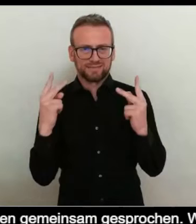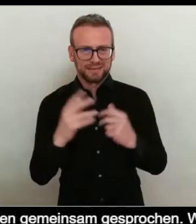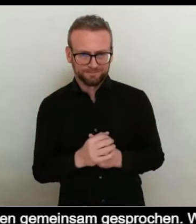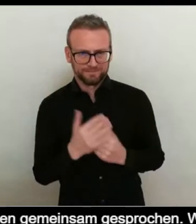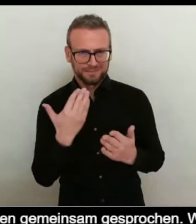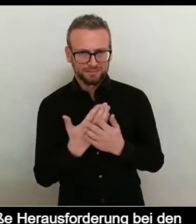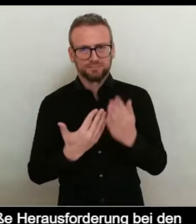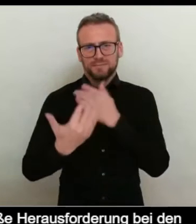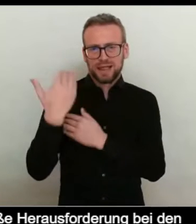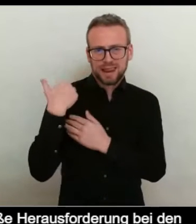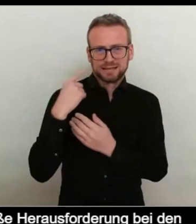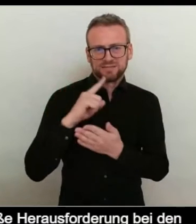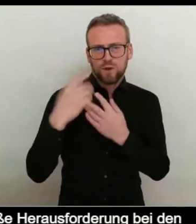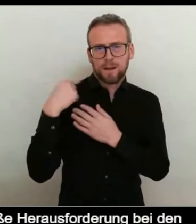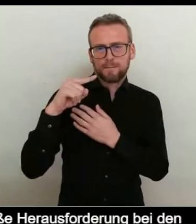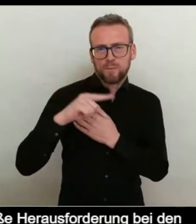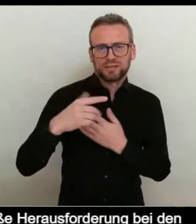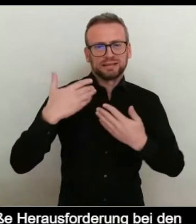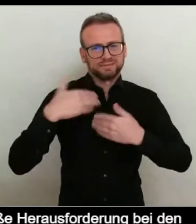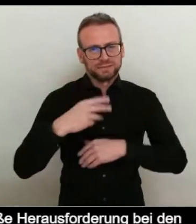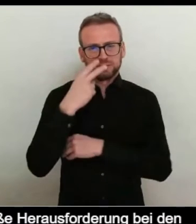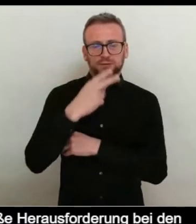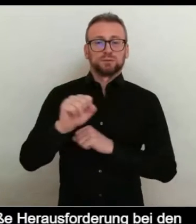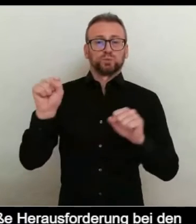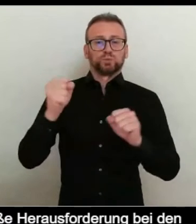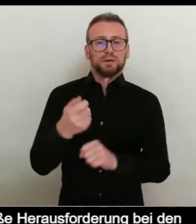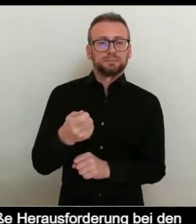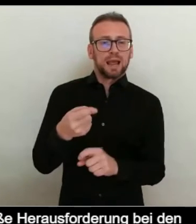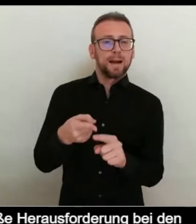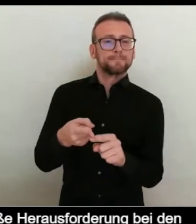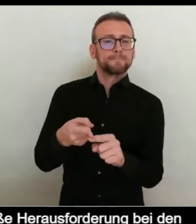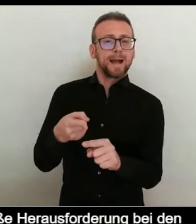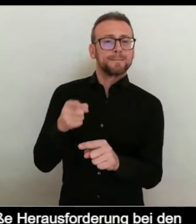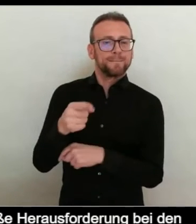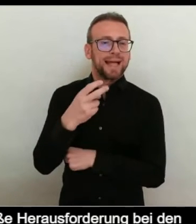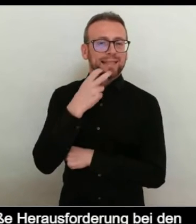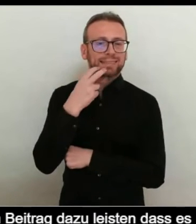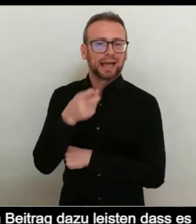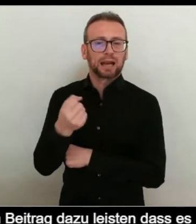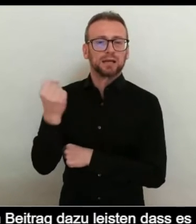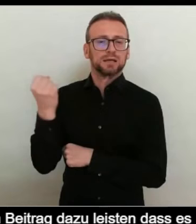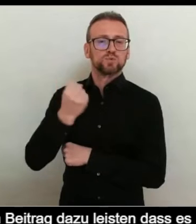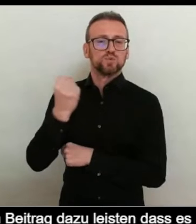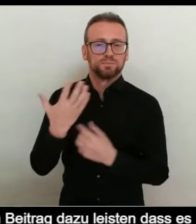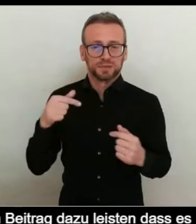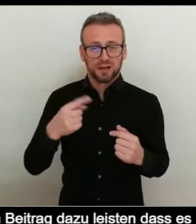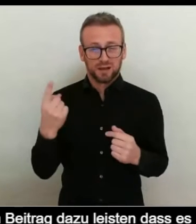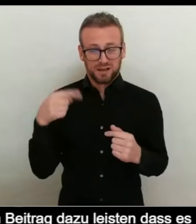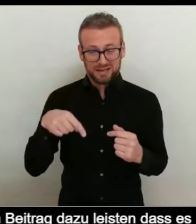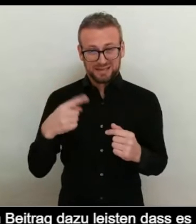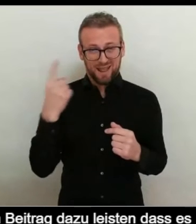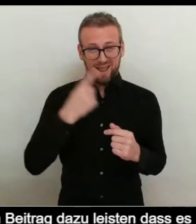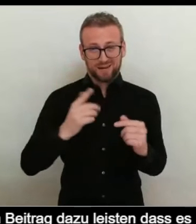Inflation, die natürlich teilweise eben durch diese steigenden Energiepreise getrieben wird. Bricht man es runter auf eine Familie